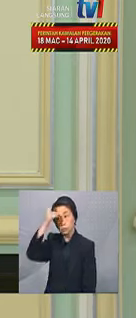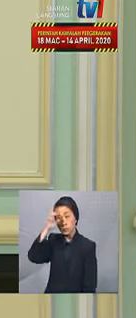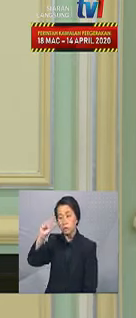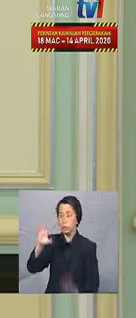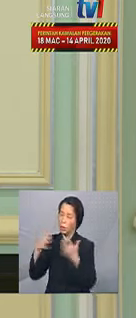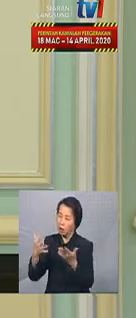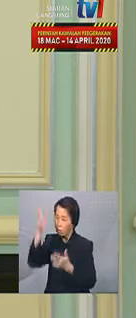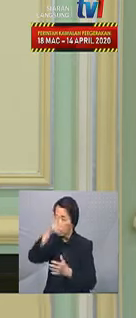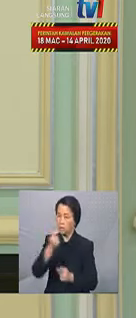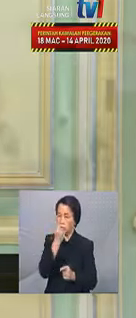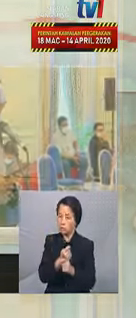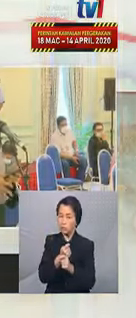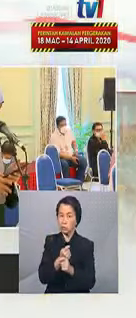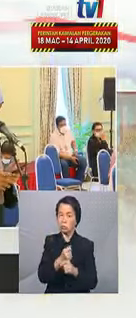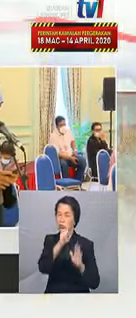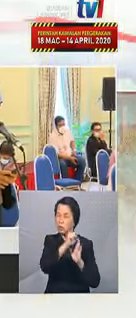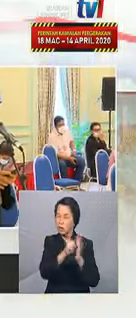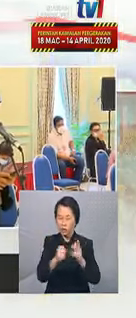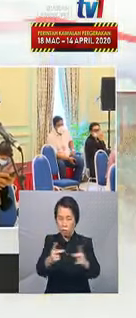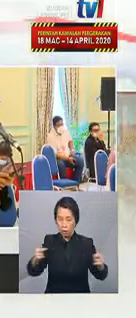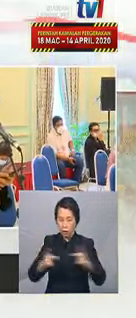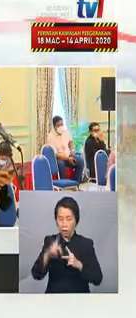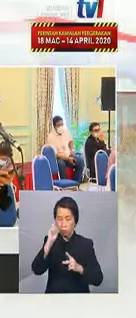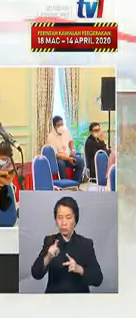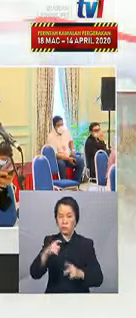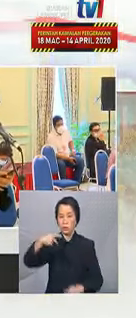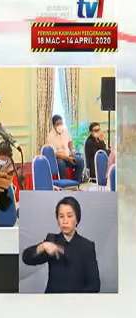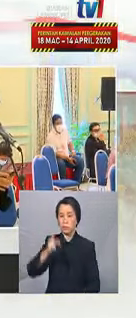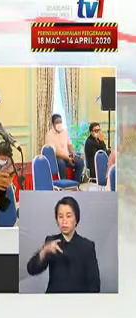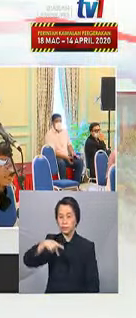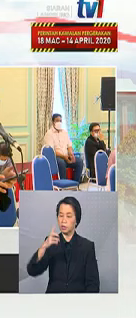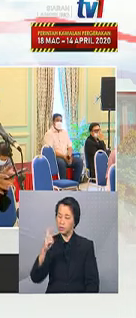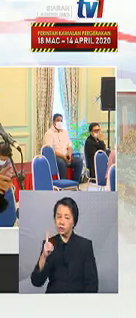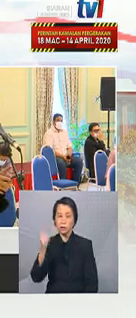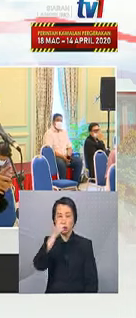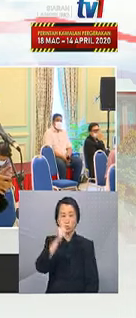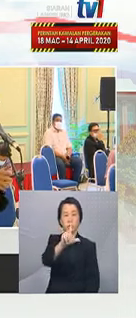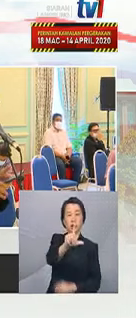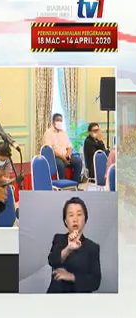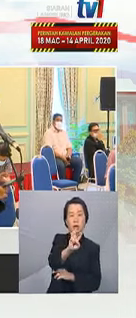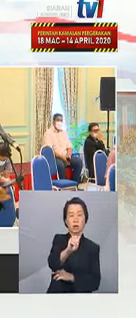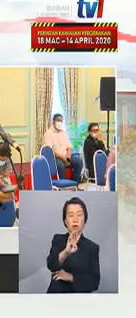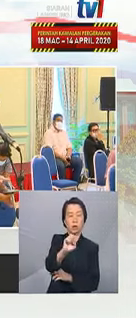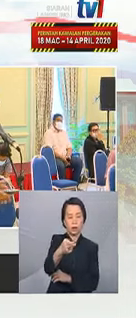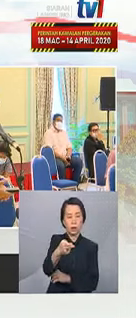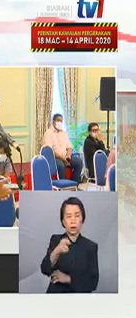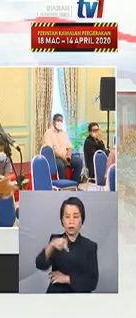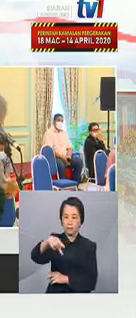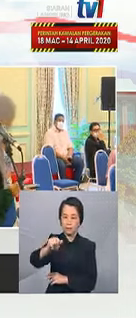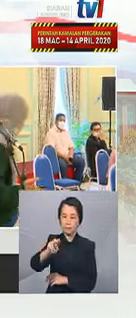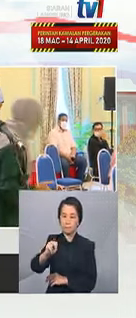Bagaimana kerajaan menetapkan kriteria kawasan yang perlu dikenakan PKPD sebab lembah pantai dah melebihi 350 kes?